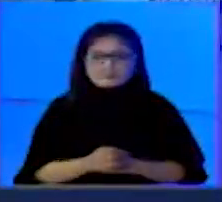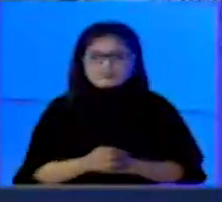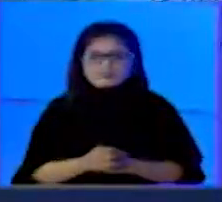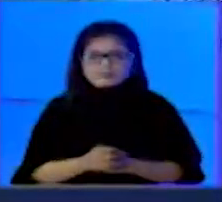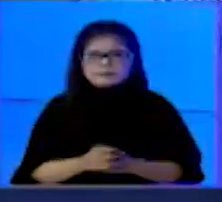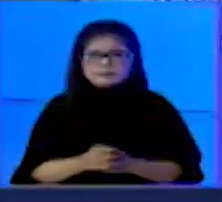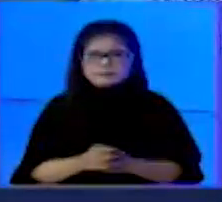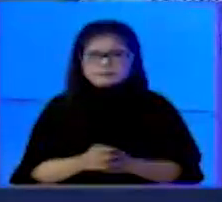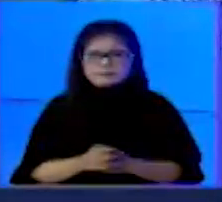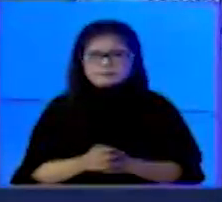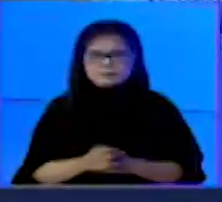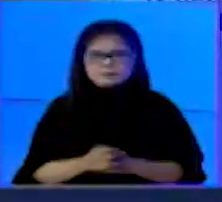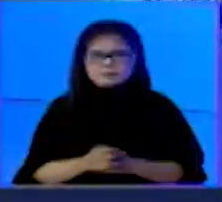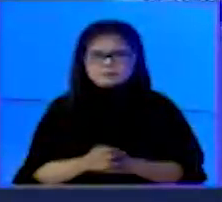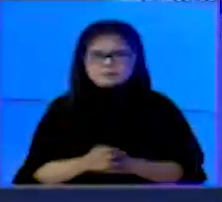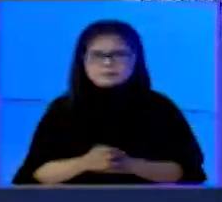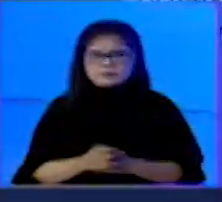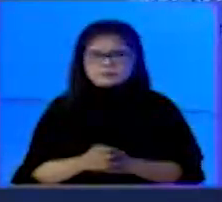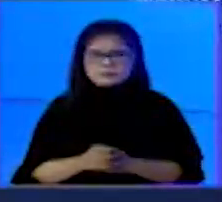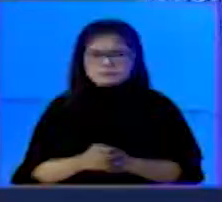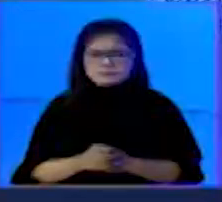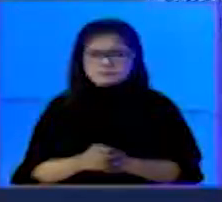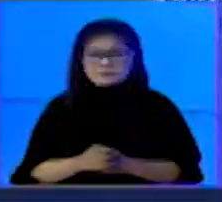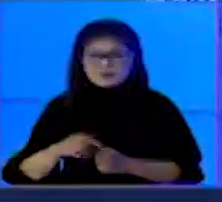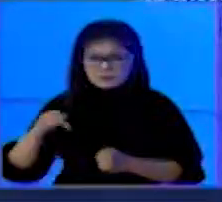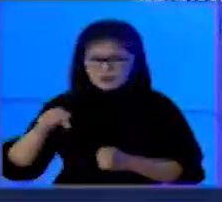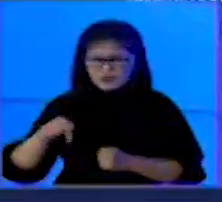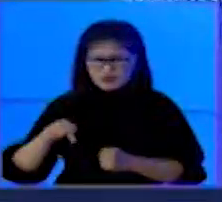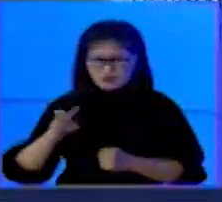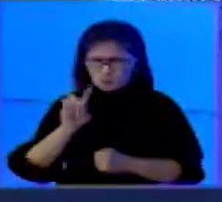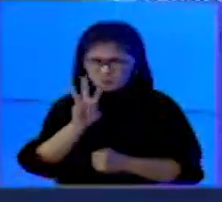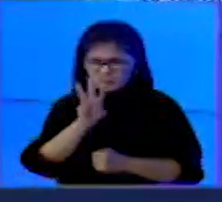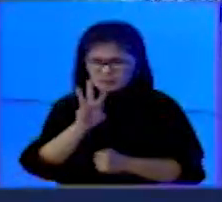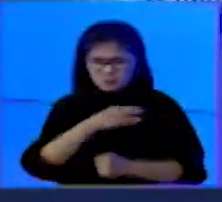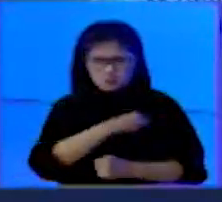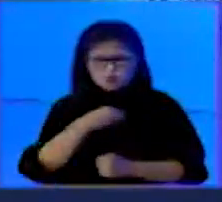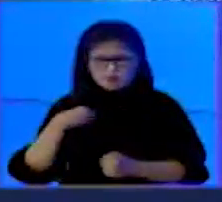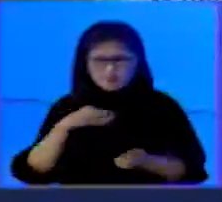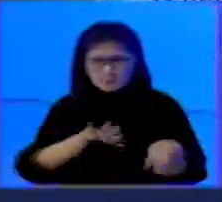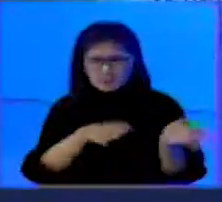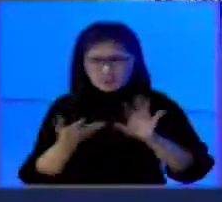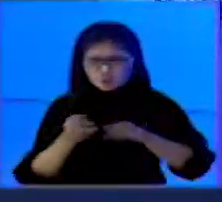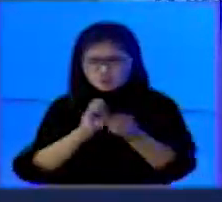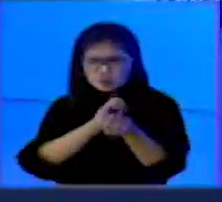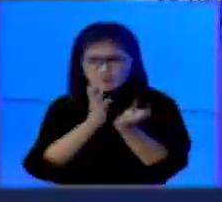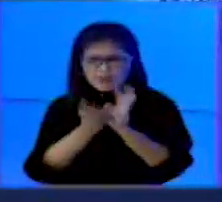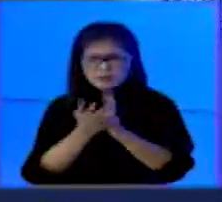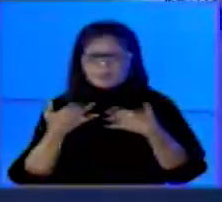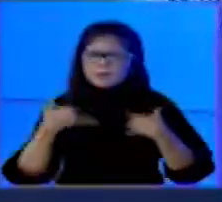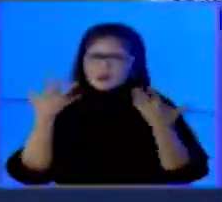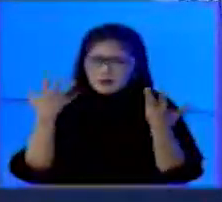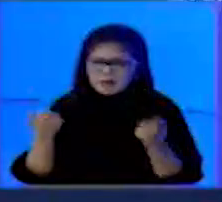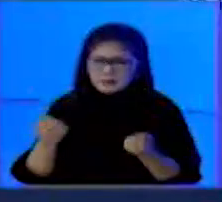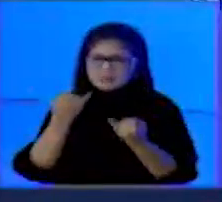ini yang satu, dua, ini yang ketiga di Surabaya. Yang ketiga di Surabaya, mudah-mudahan sekaligus ini yang